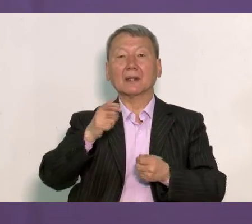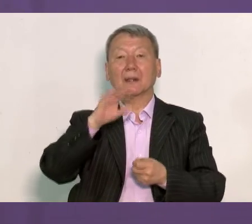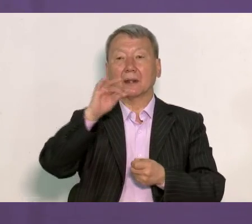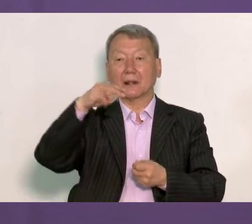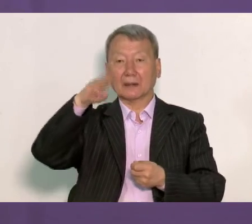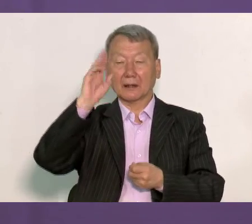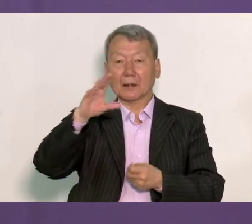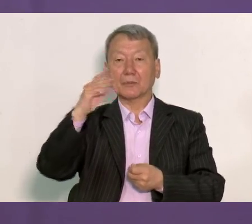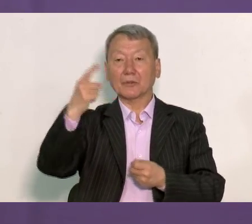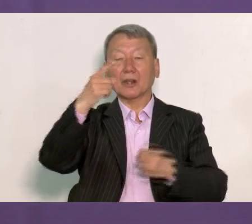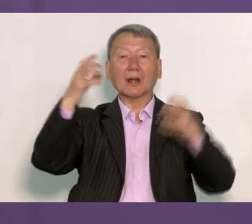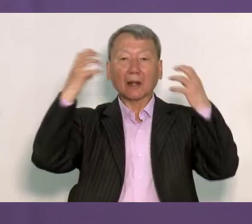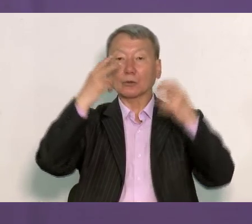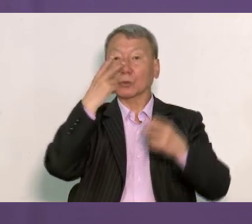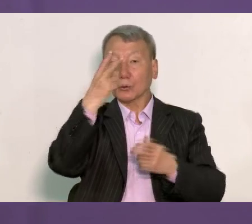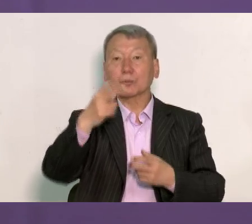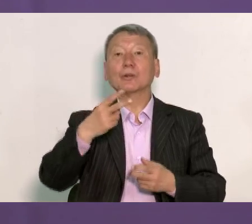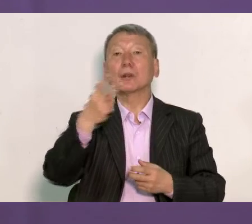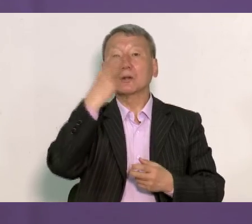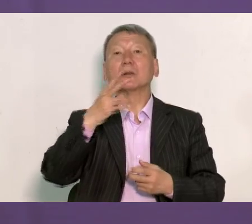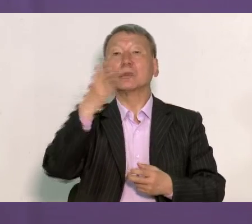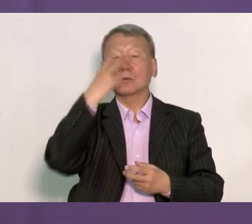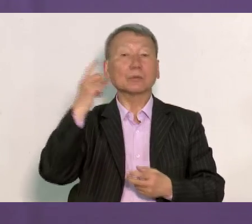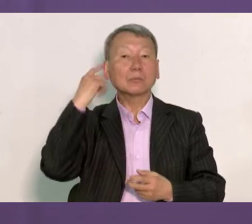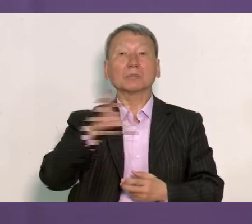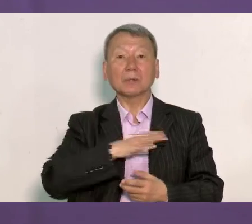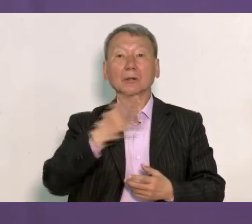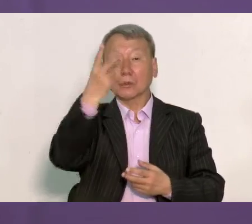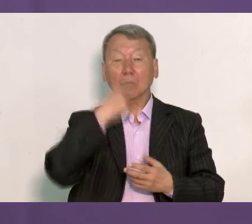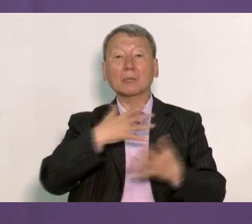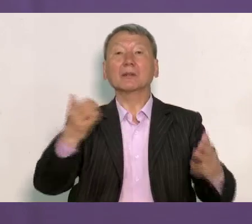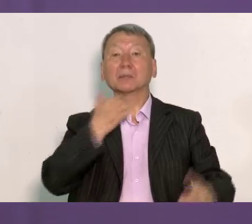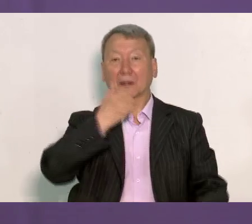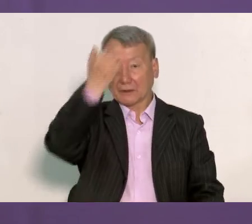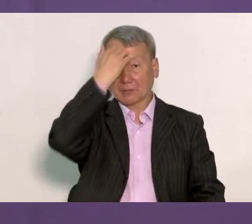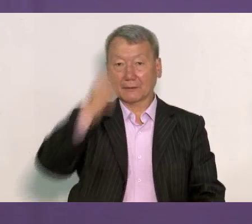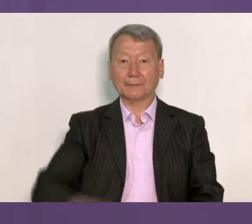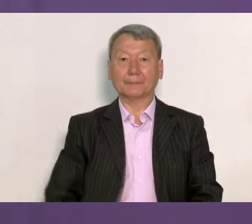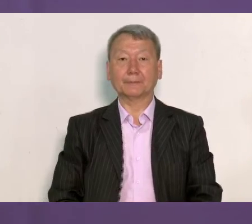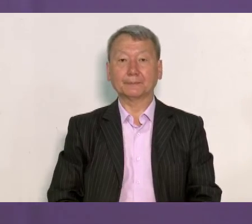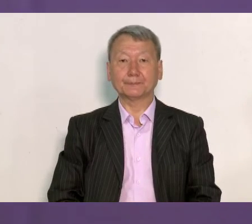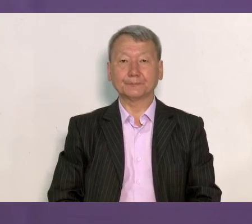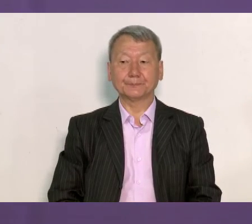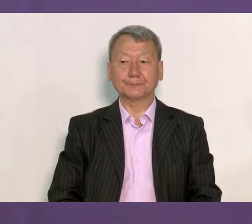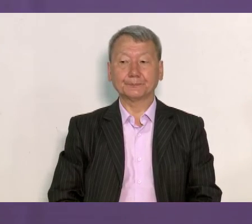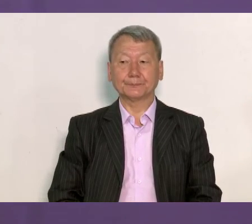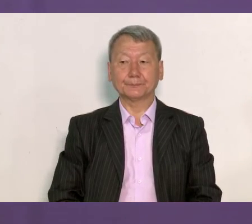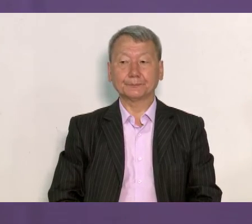МТРК ЛТР жана Биринчи радионун көрүп угалдыңыздар. Көңүл бурганыңыздарга рахмат.